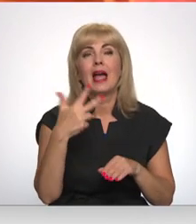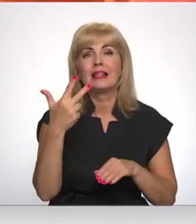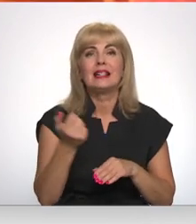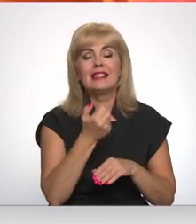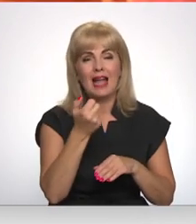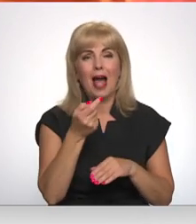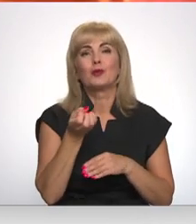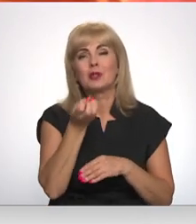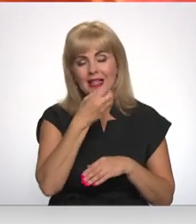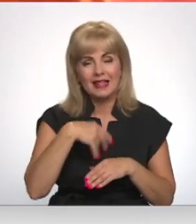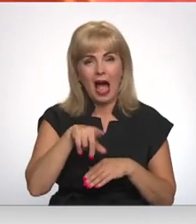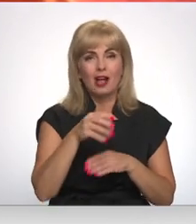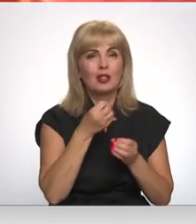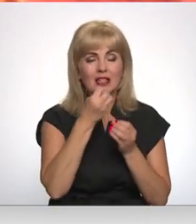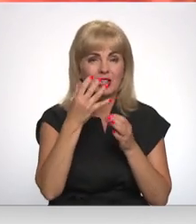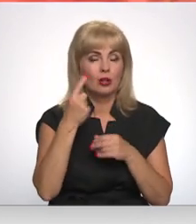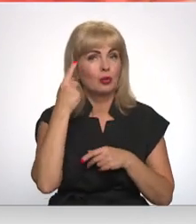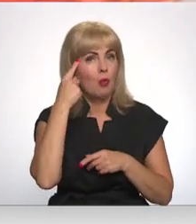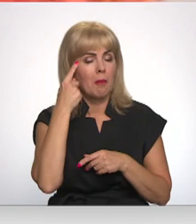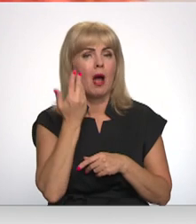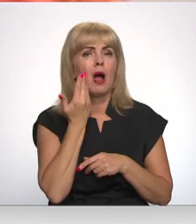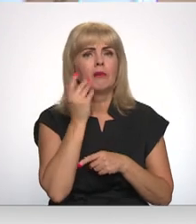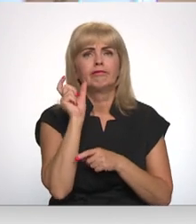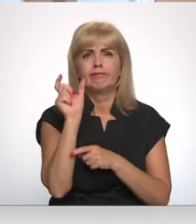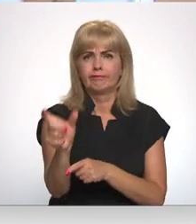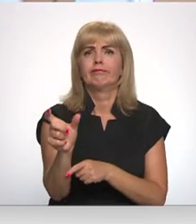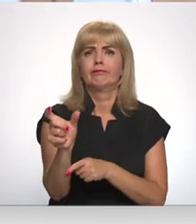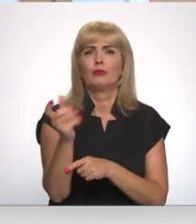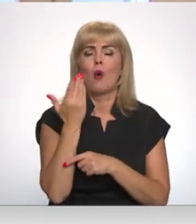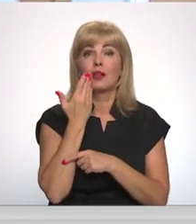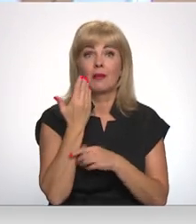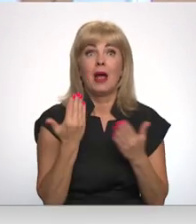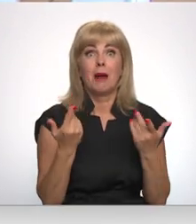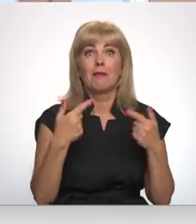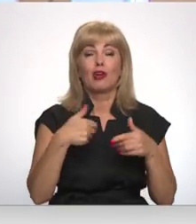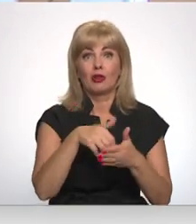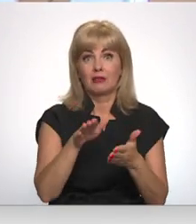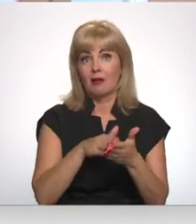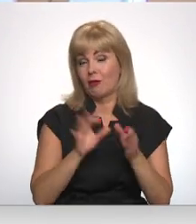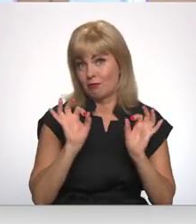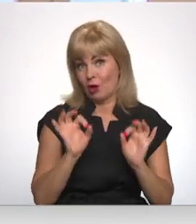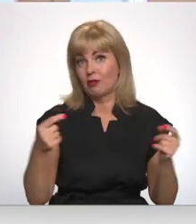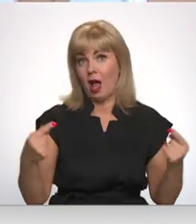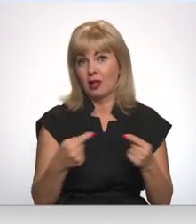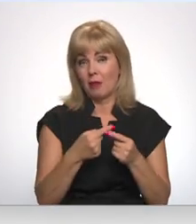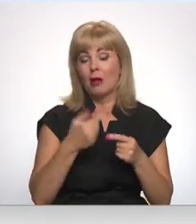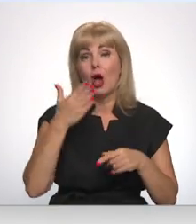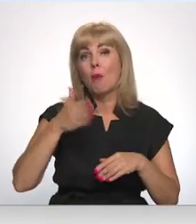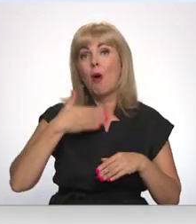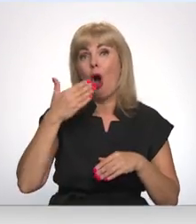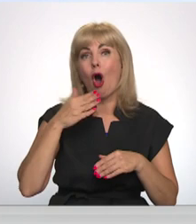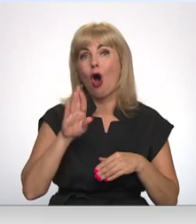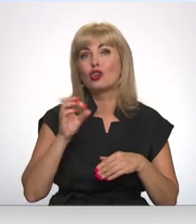dārzā ziedēja un nevarēja izdomāt kādu nosaukumu piemērot, bet patreizējā krāsa liekas ļoti atbilstoši arī boršķam.